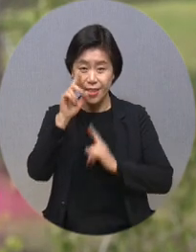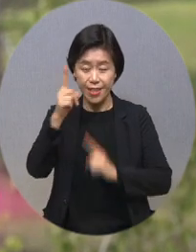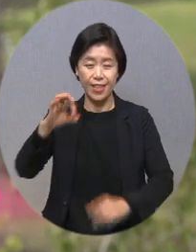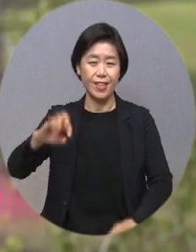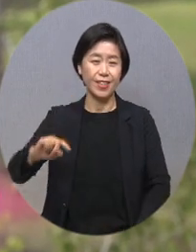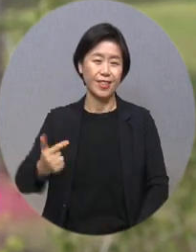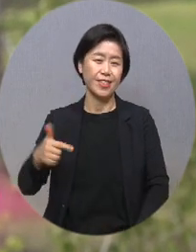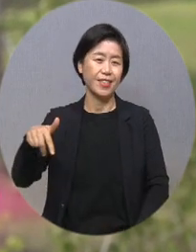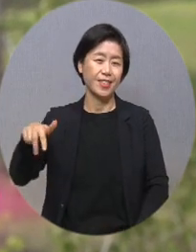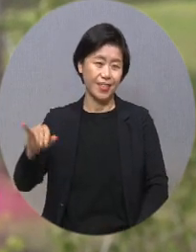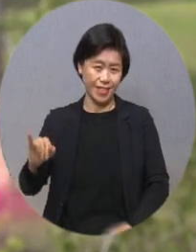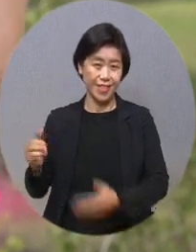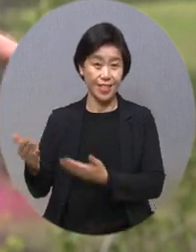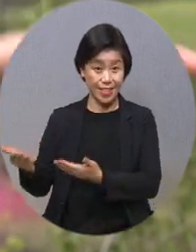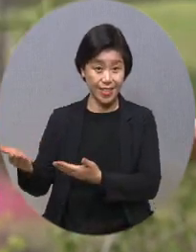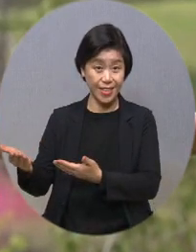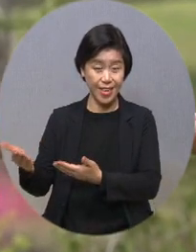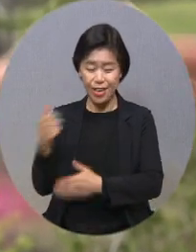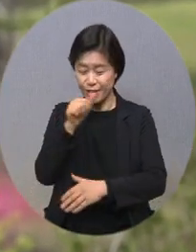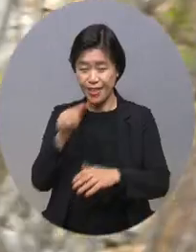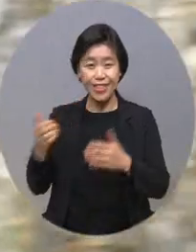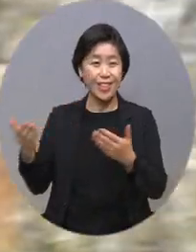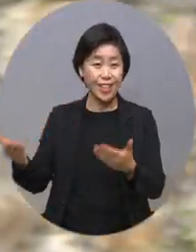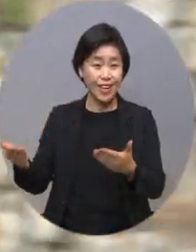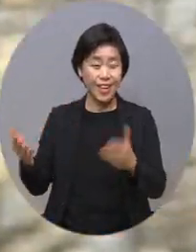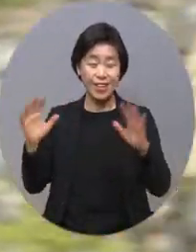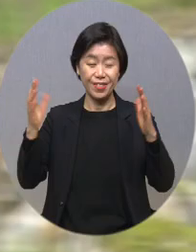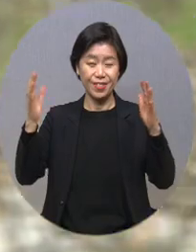이은지 골프 인플루언서님을 소개합니다!